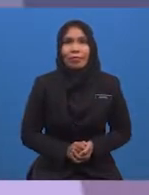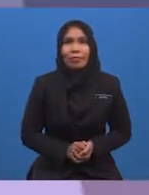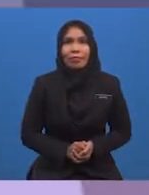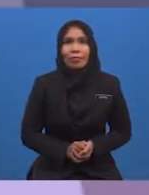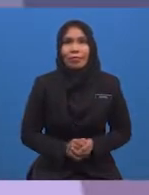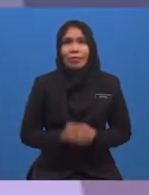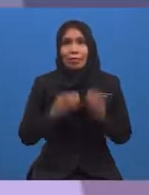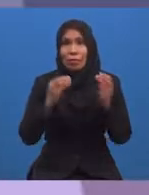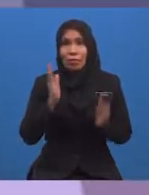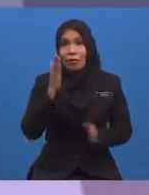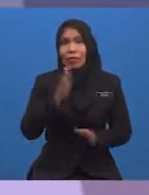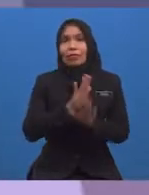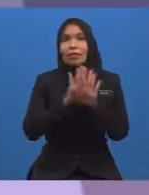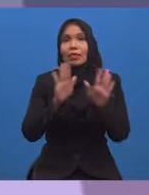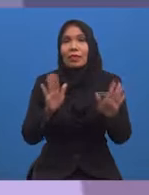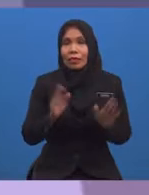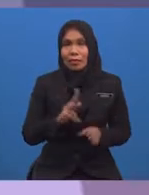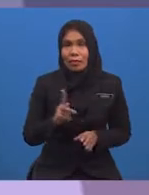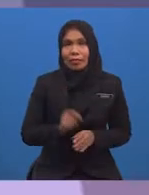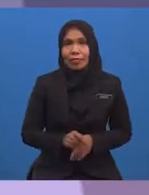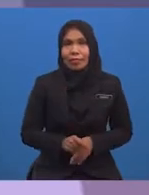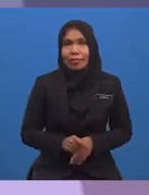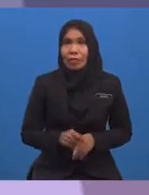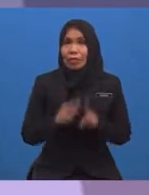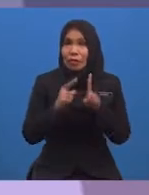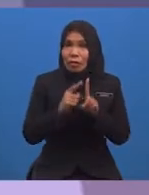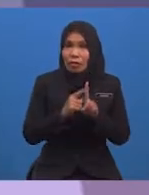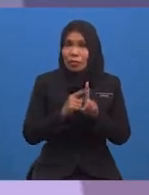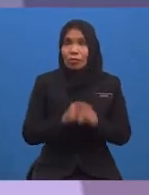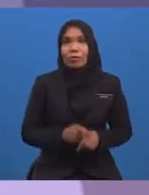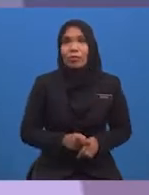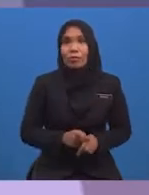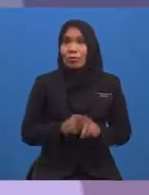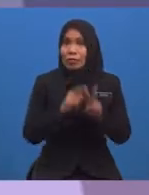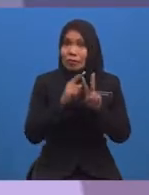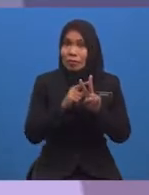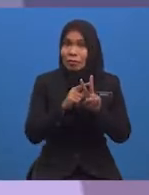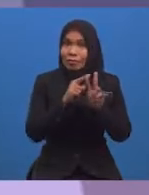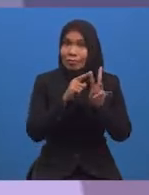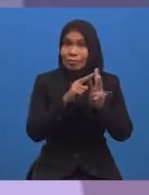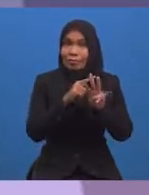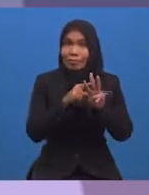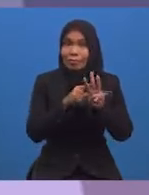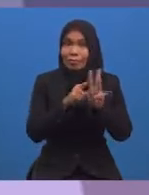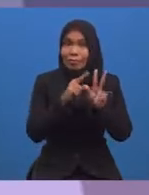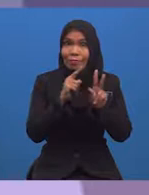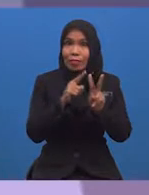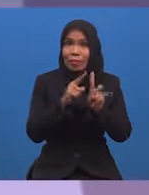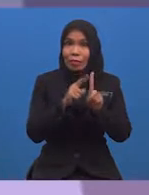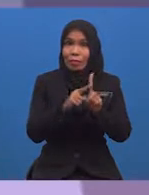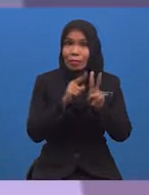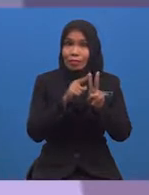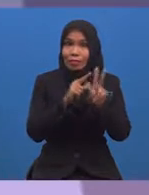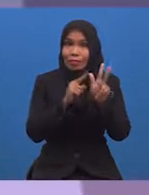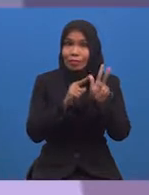Cikgu akan jelaskan satu persatu supaya murid-murid lebih memahami topik kita pada hari